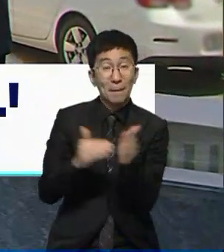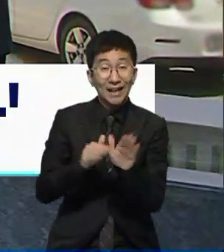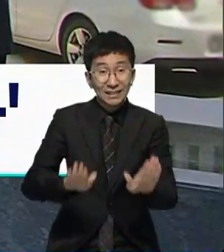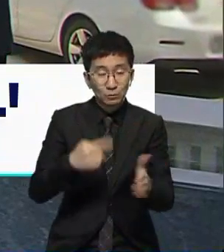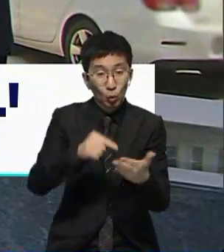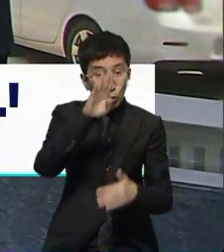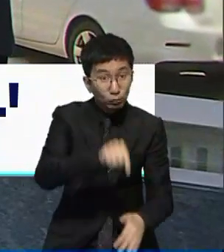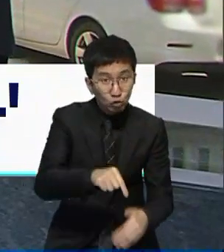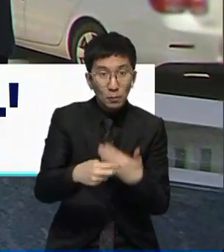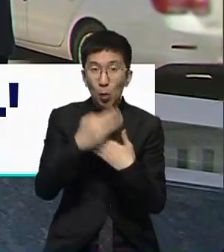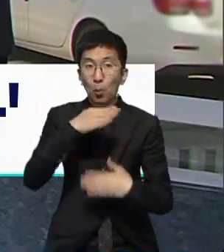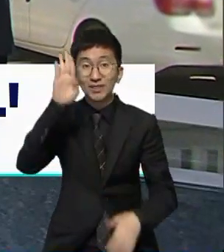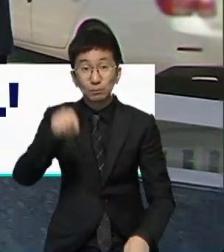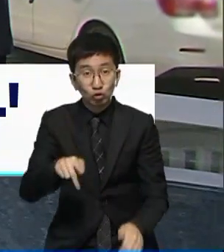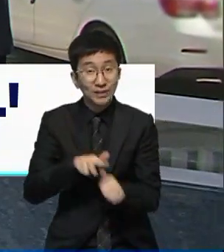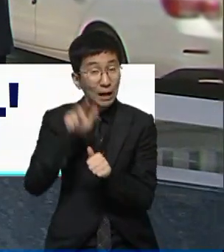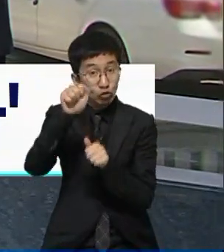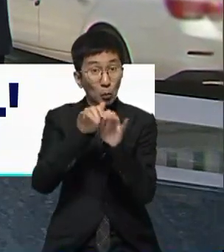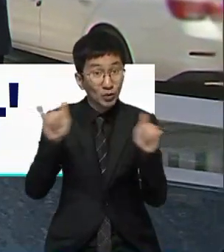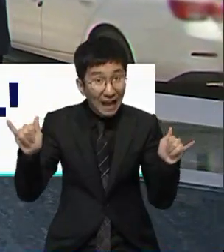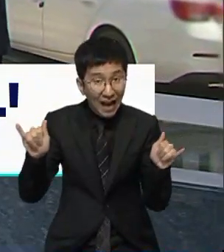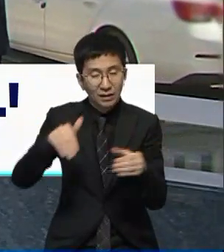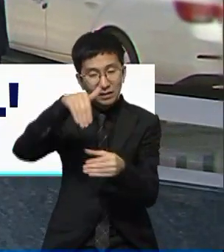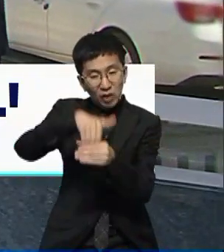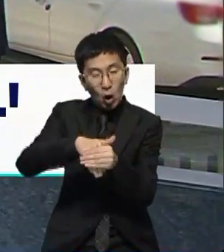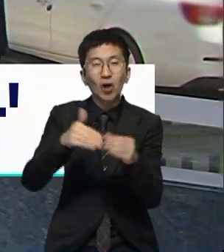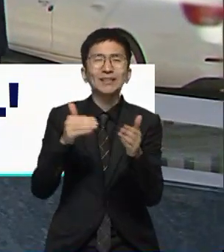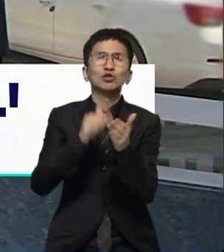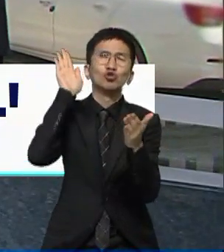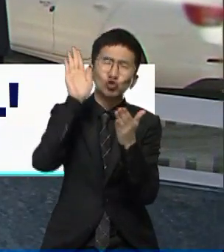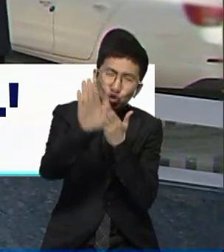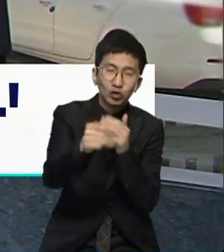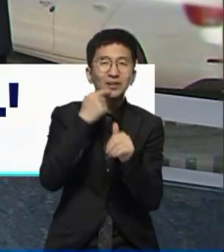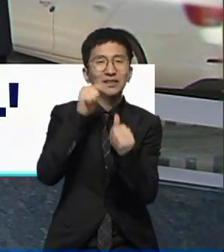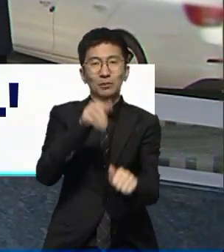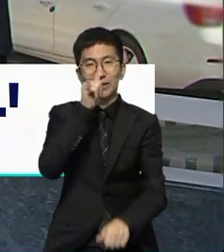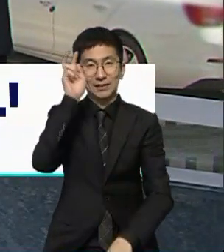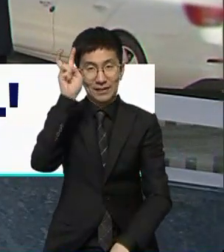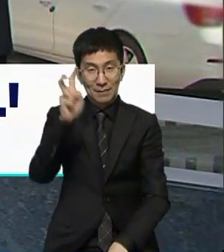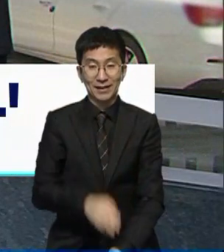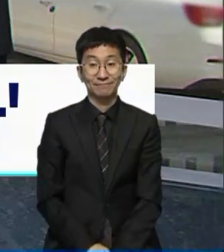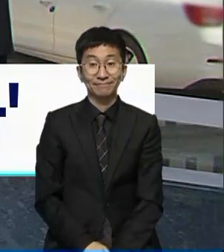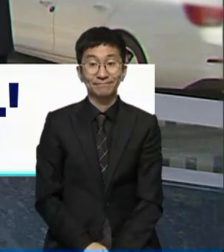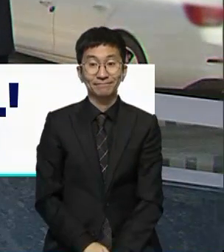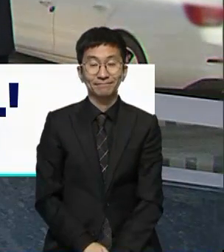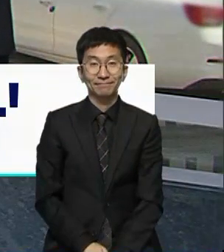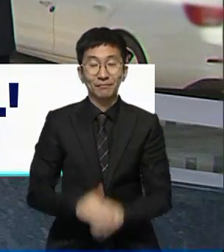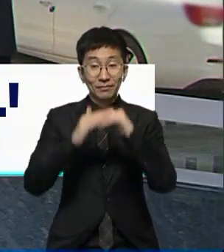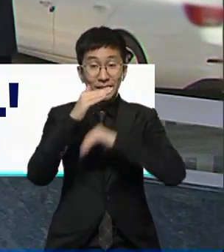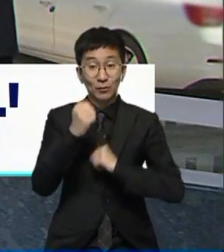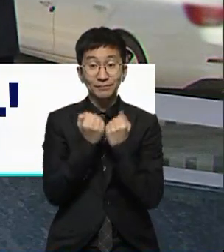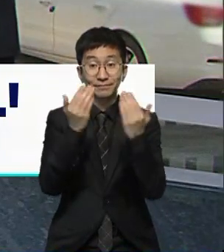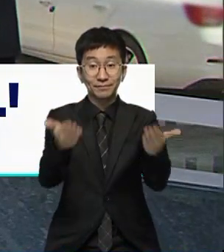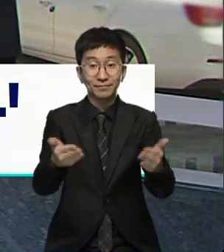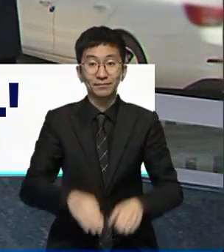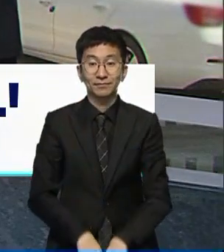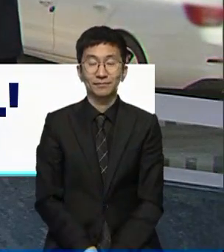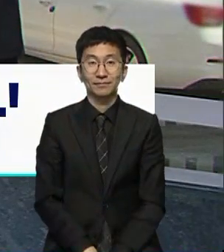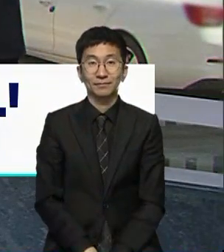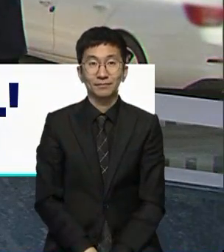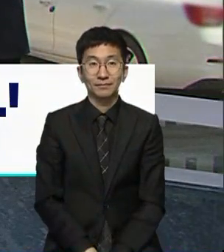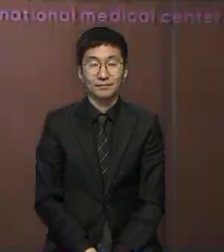보건복지부 장관 후보자는 다음달 지방선거 이후에 진행될 걸로 보입니다 강청 한 기자가 취재했습니다